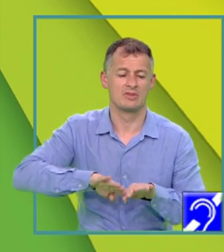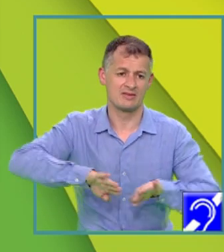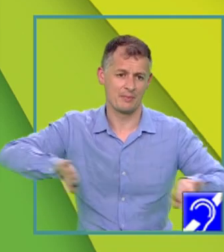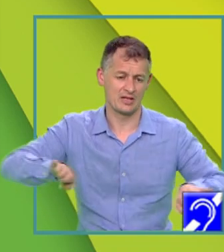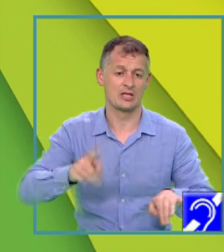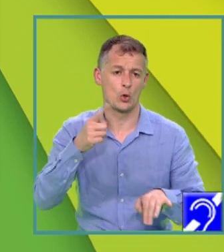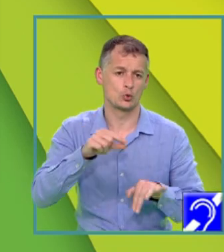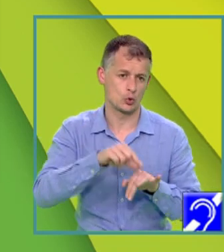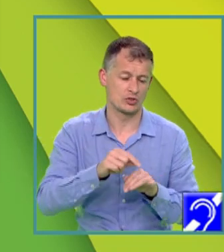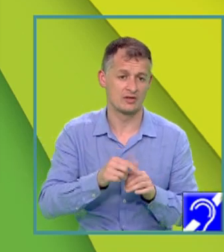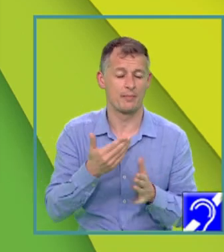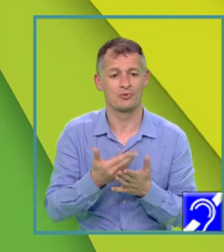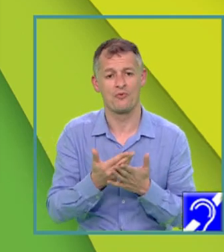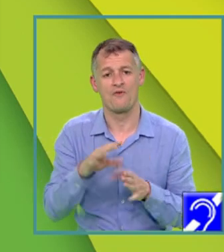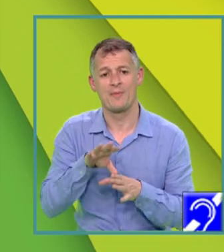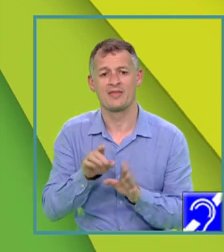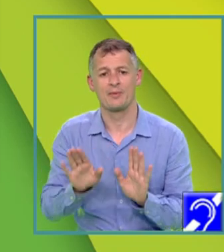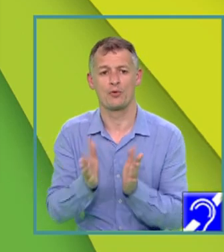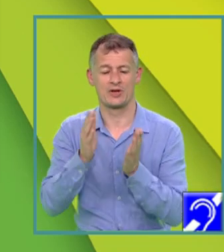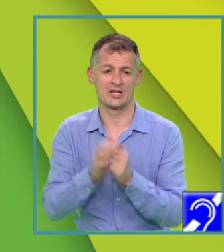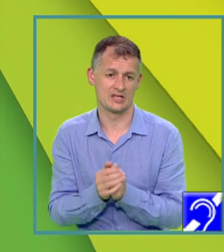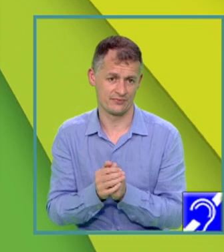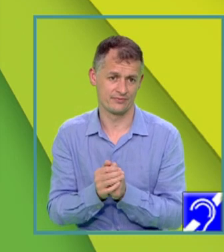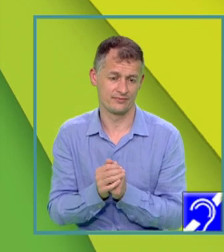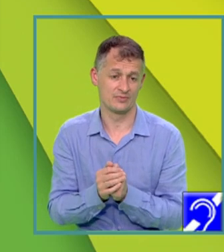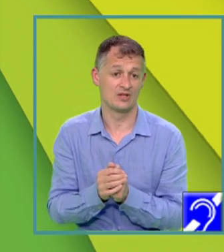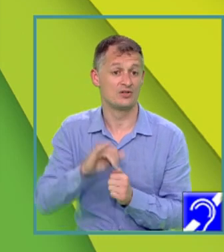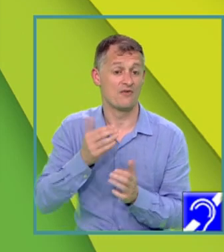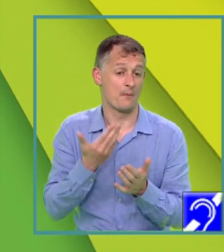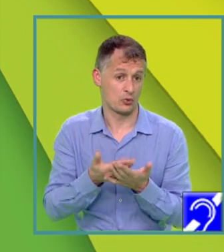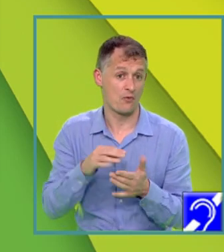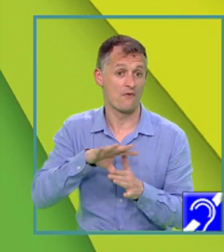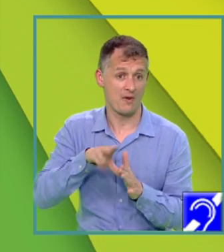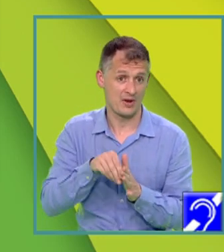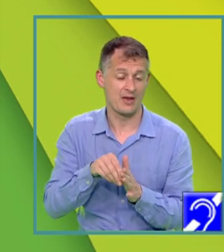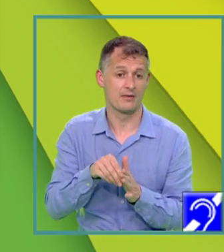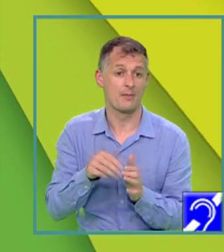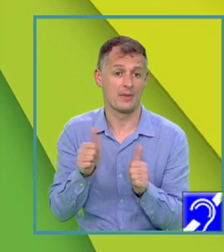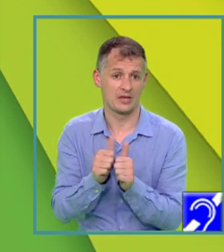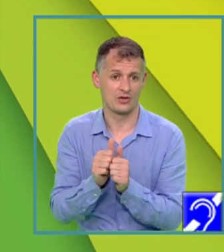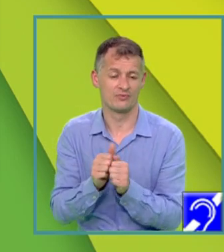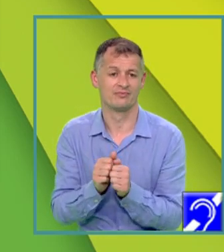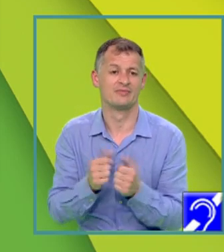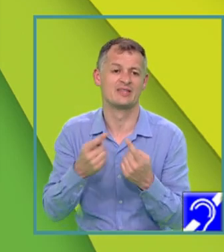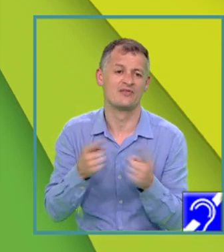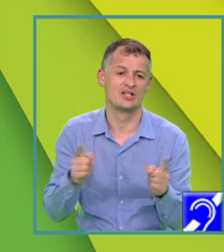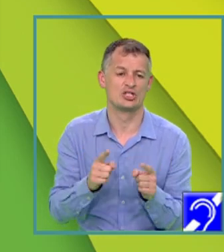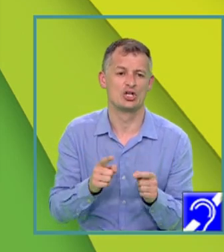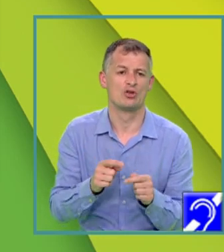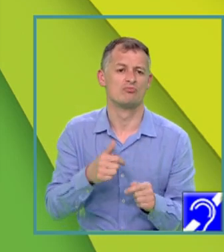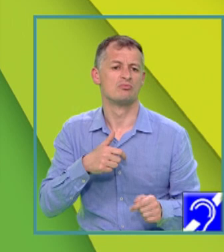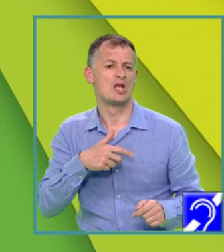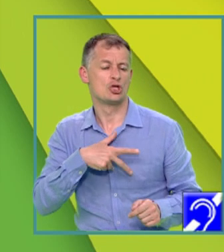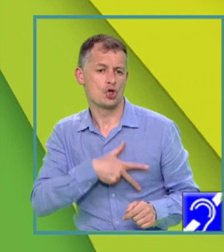soți față de familia de proveniență, dar, atenție, și față de familia partenerului. Diferențele sociale,